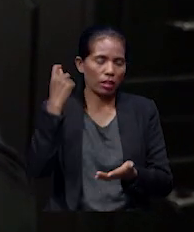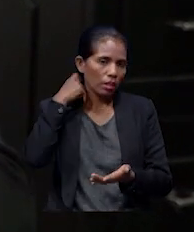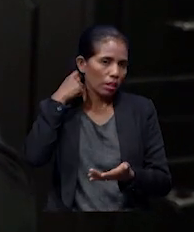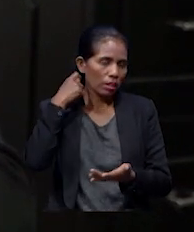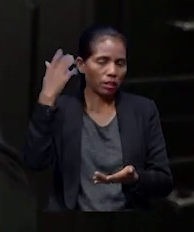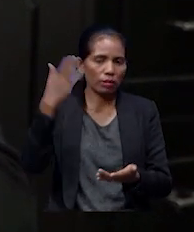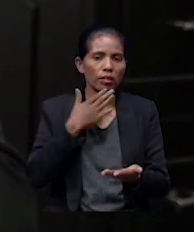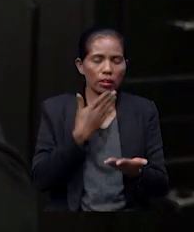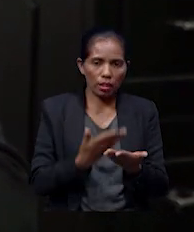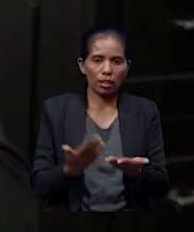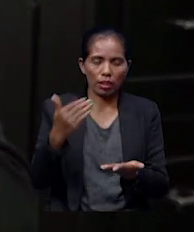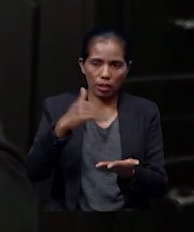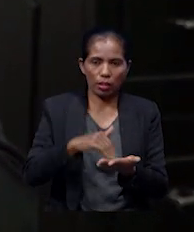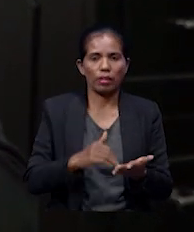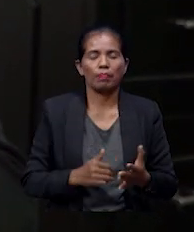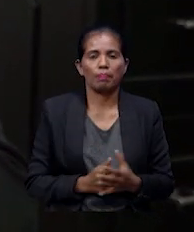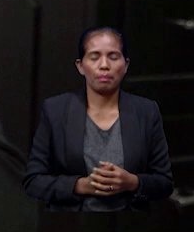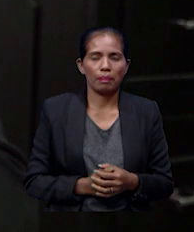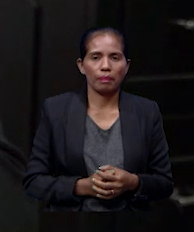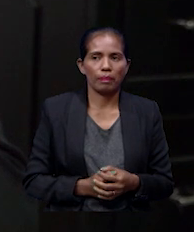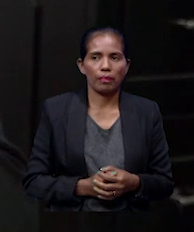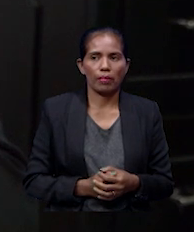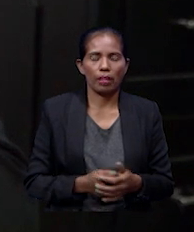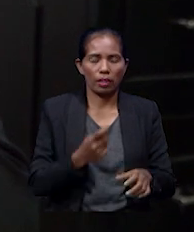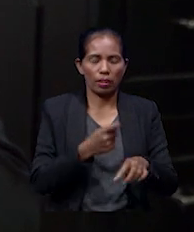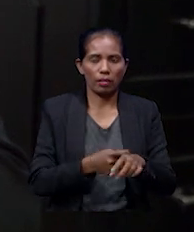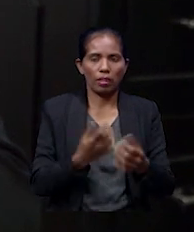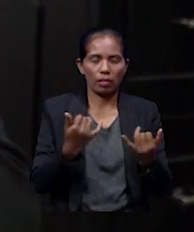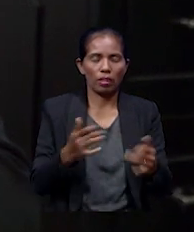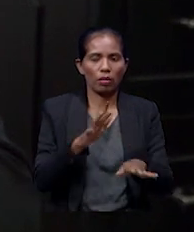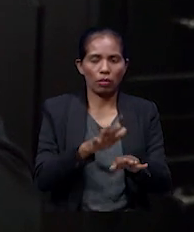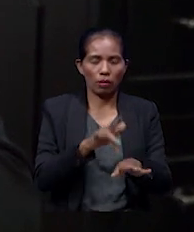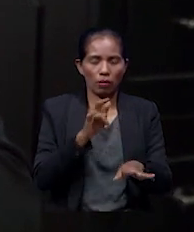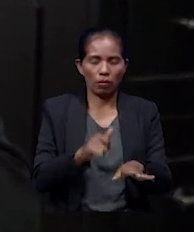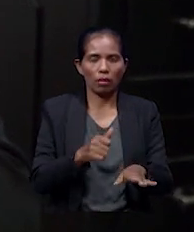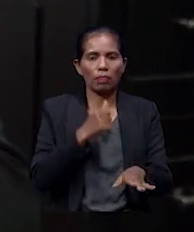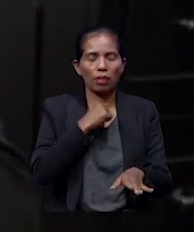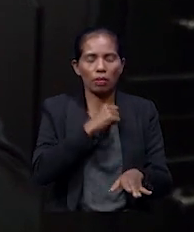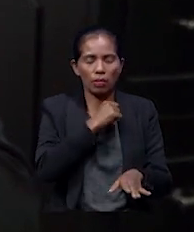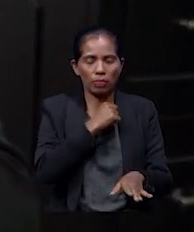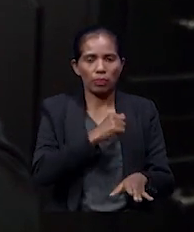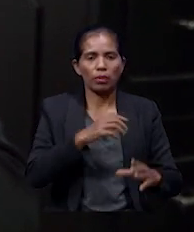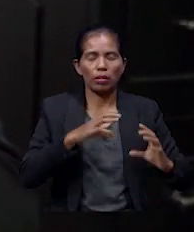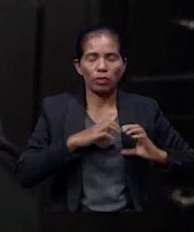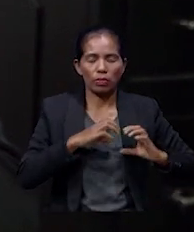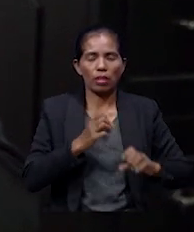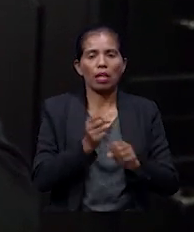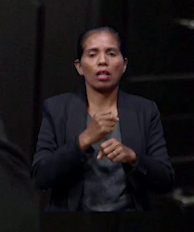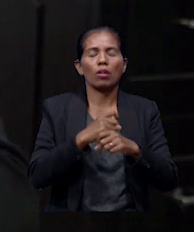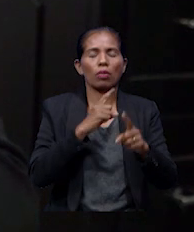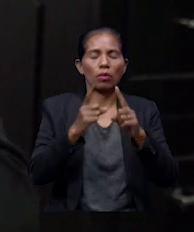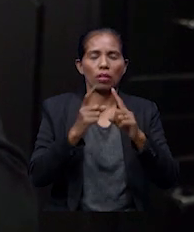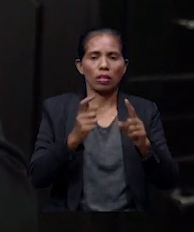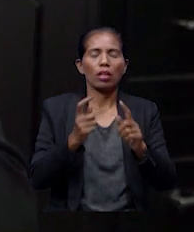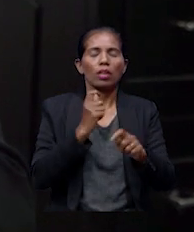fila fali e situação no bem que afeta a minha motor e halo folia tos com minha mama